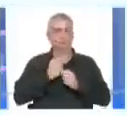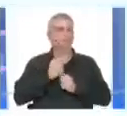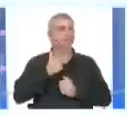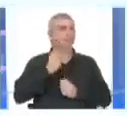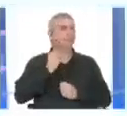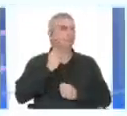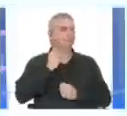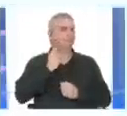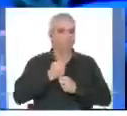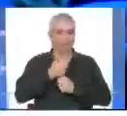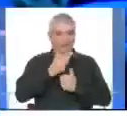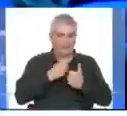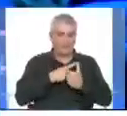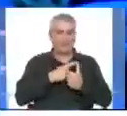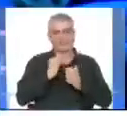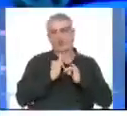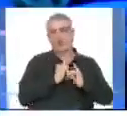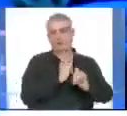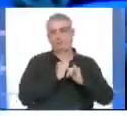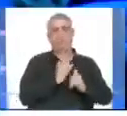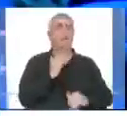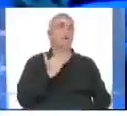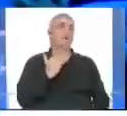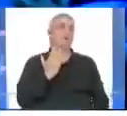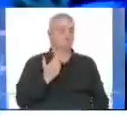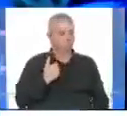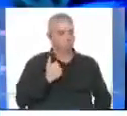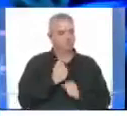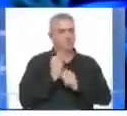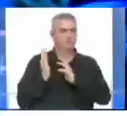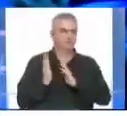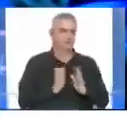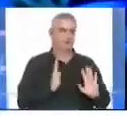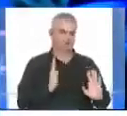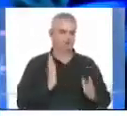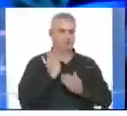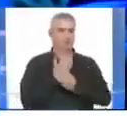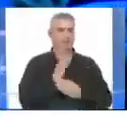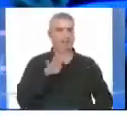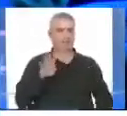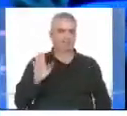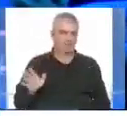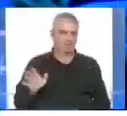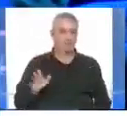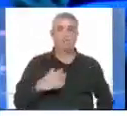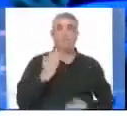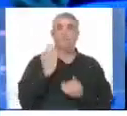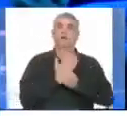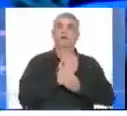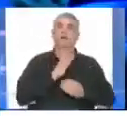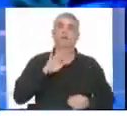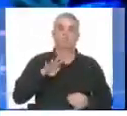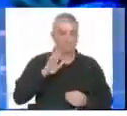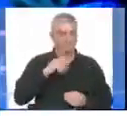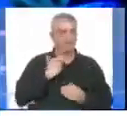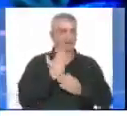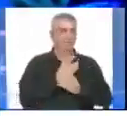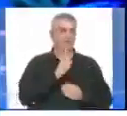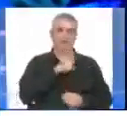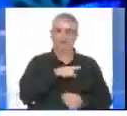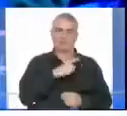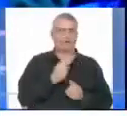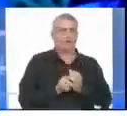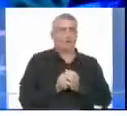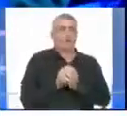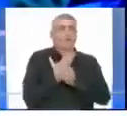השמפניות על קו הספקה שוטף, נכון? אז בואו אני אעשה לכם סדר בתיק 4,000. תיק 4,000 וגם תיק 1,000